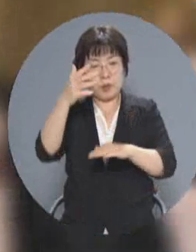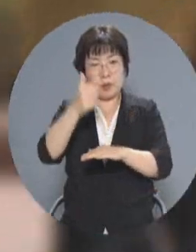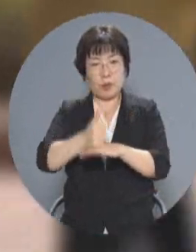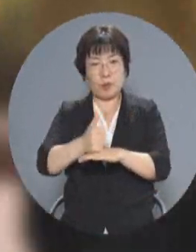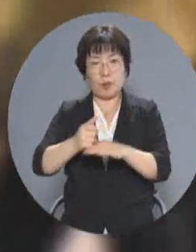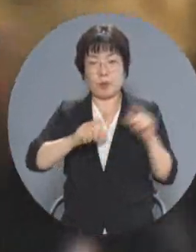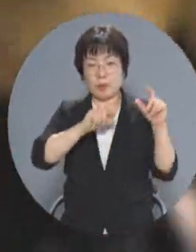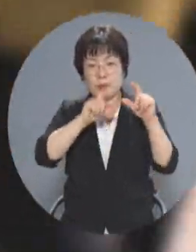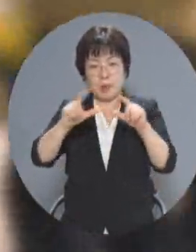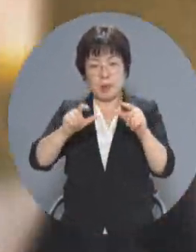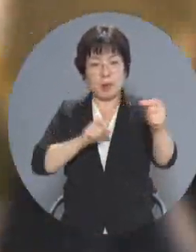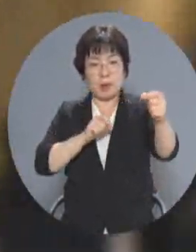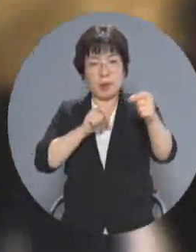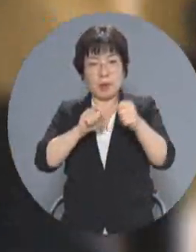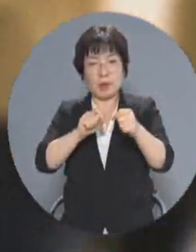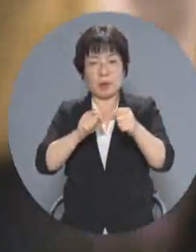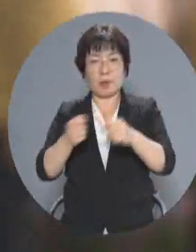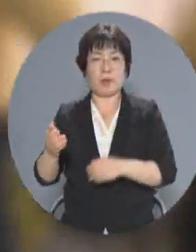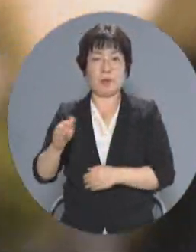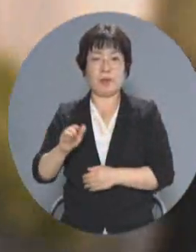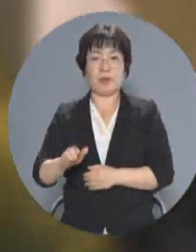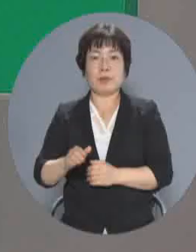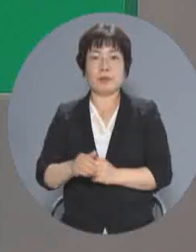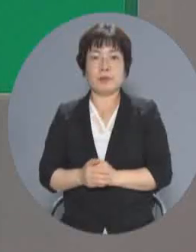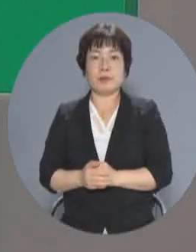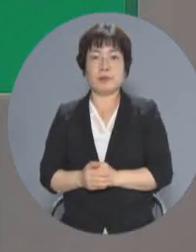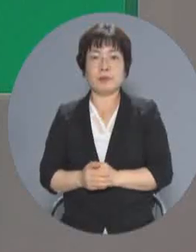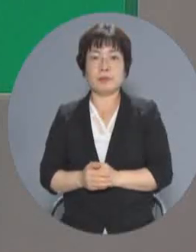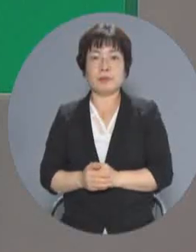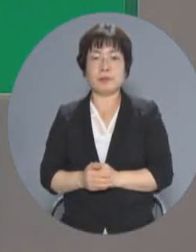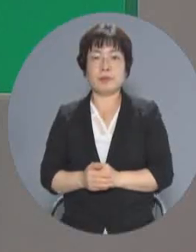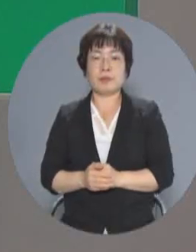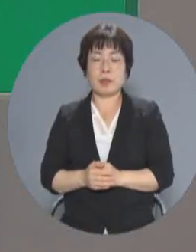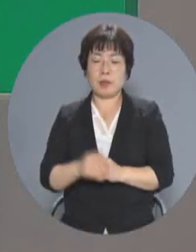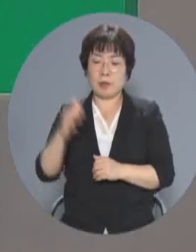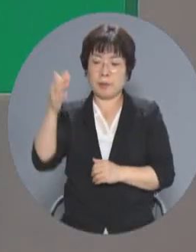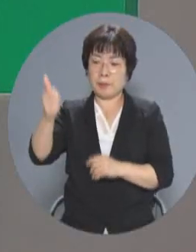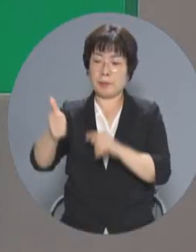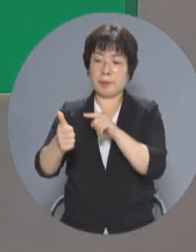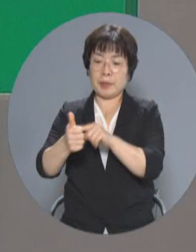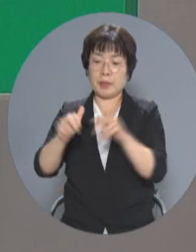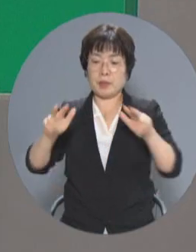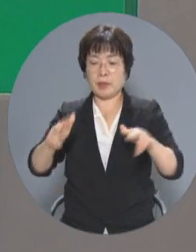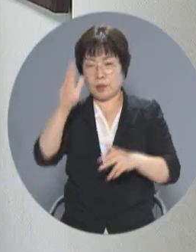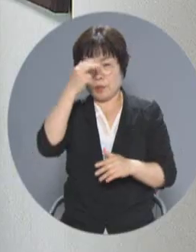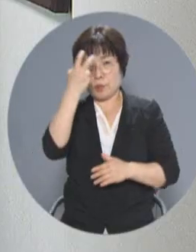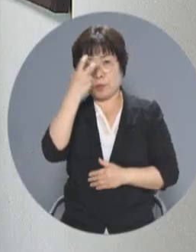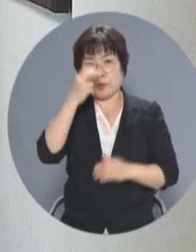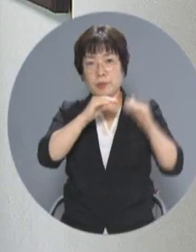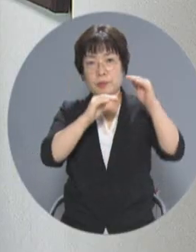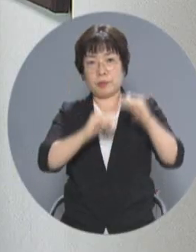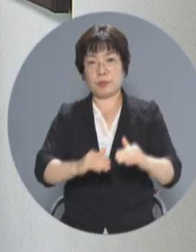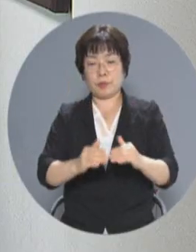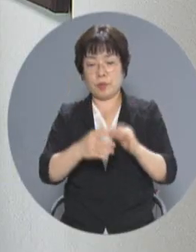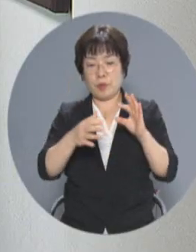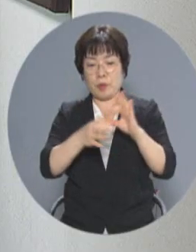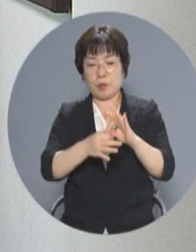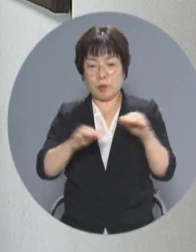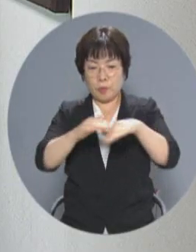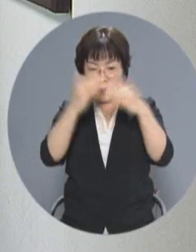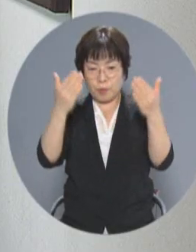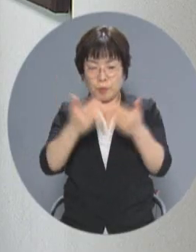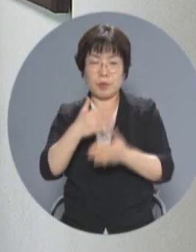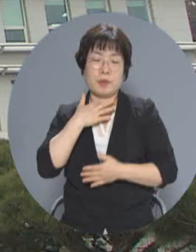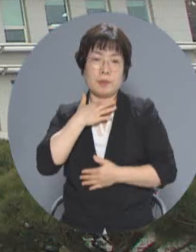관측도 설득력 있게 제기됐습니다. 하지만 정 시장은 현재 경찰 조사 과정에서 관련 혐의 사실에